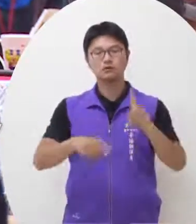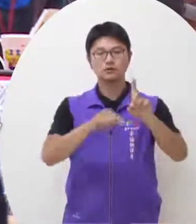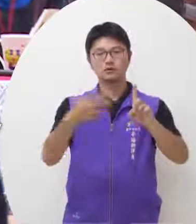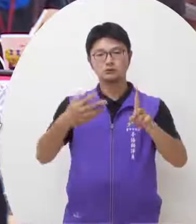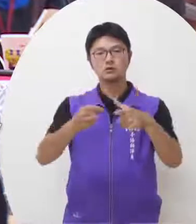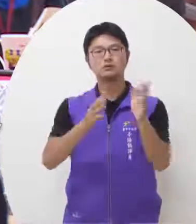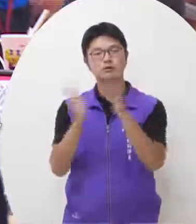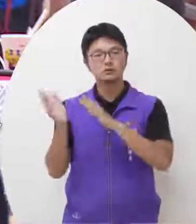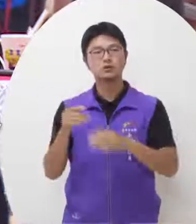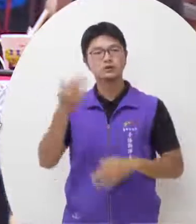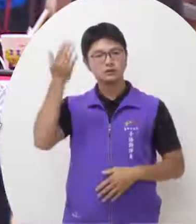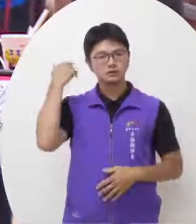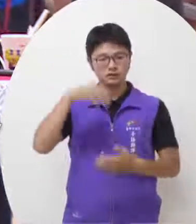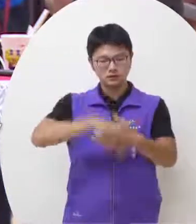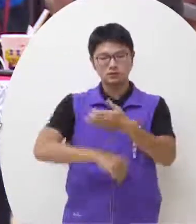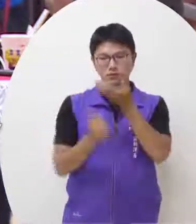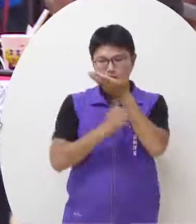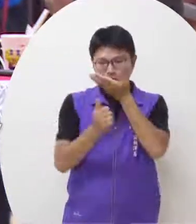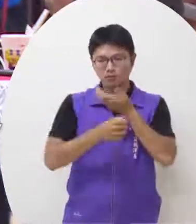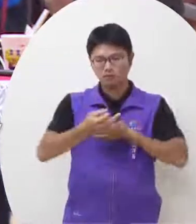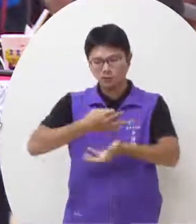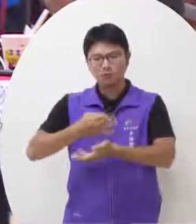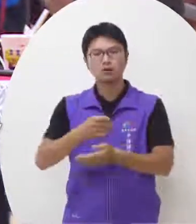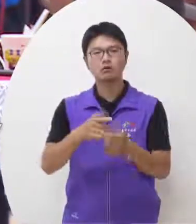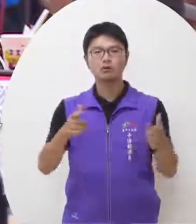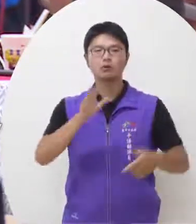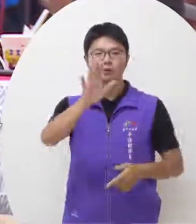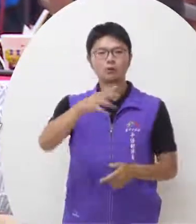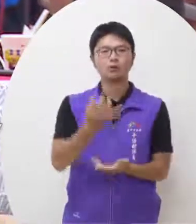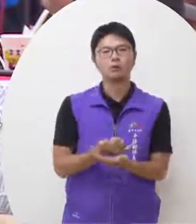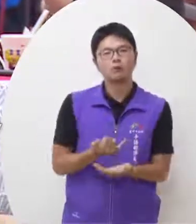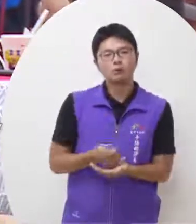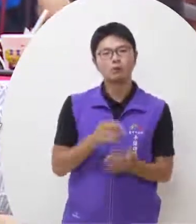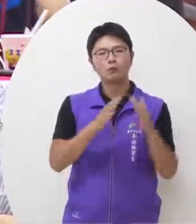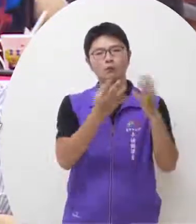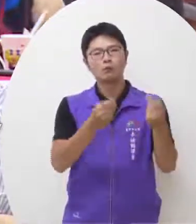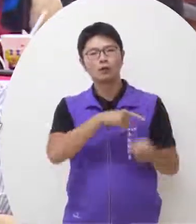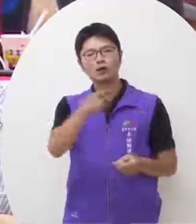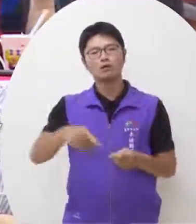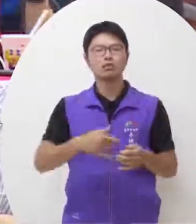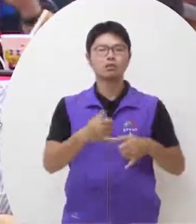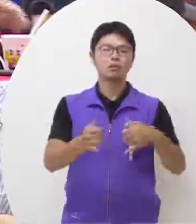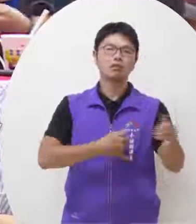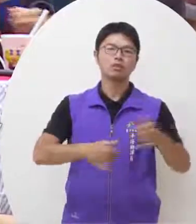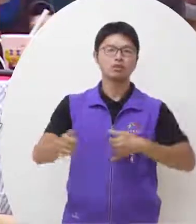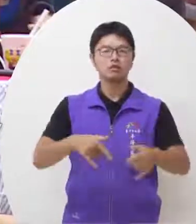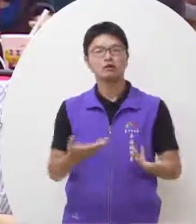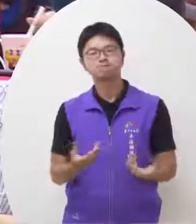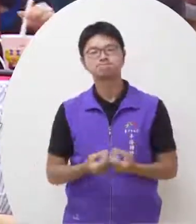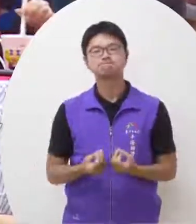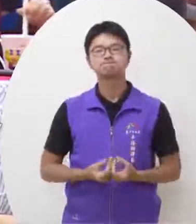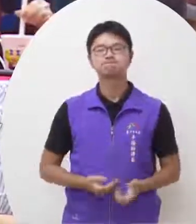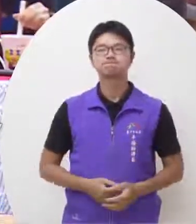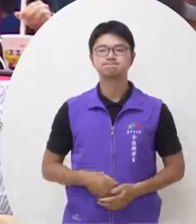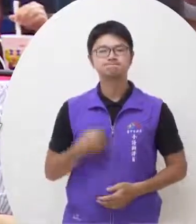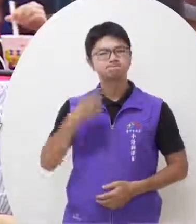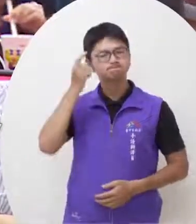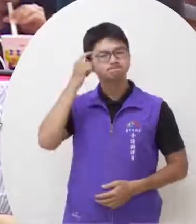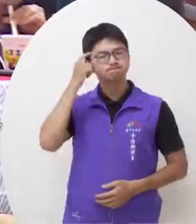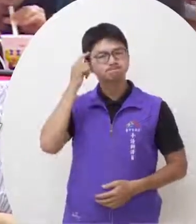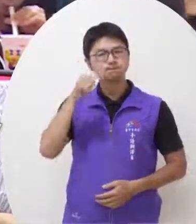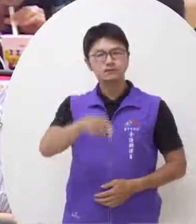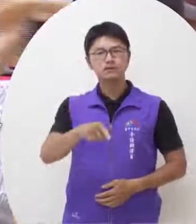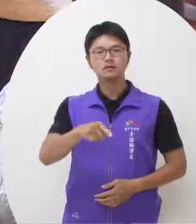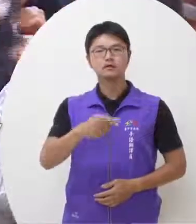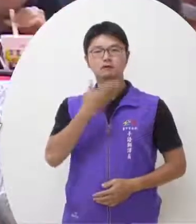哈，然后买卖毒品的，然后还有一些流浪汉，然后一些因为我们那接近图书